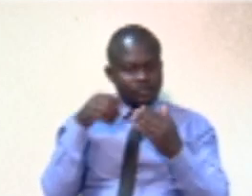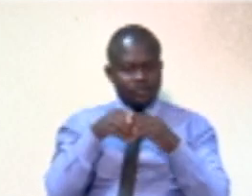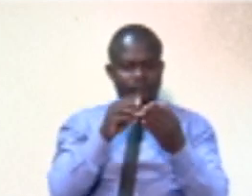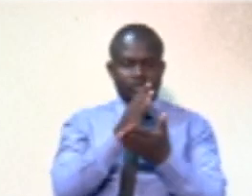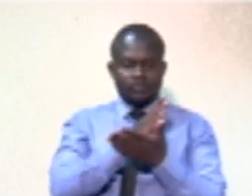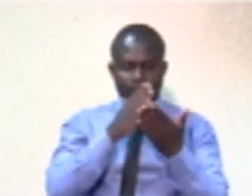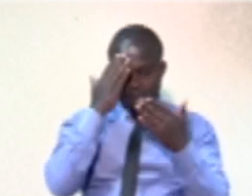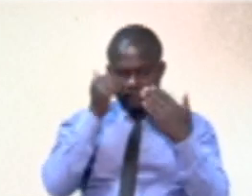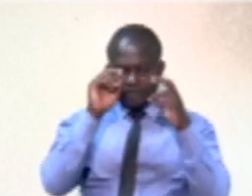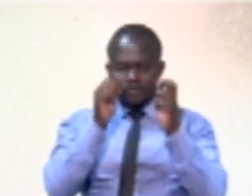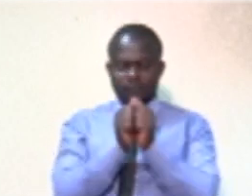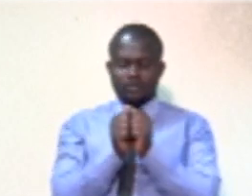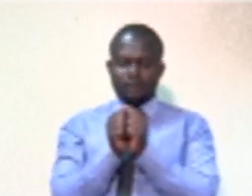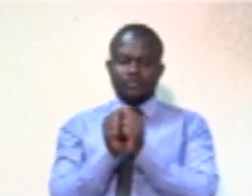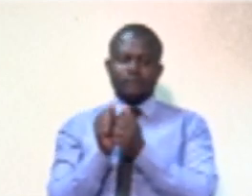ngo